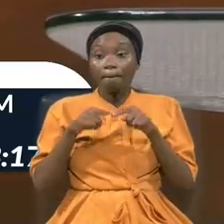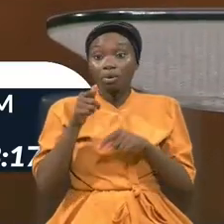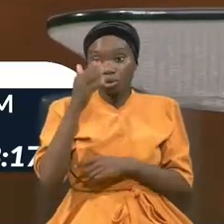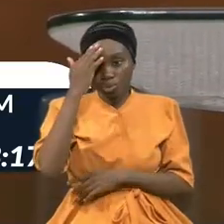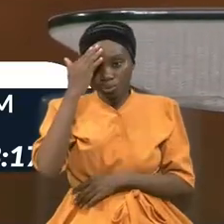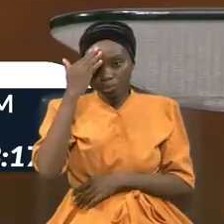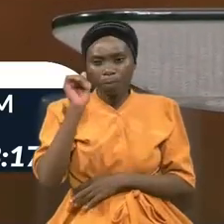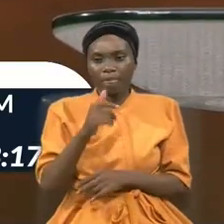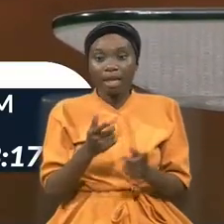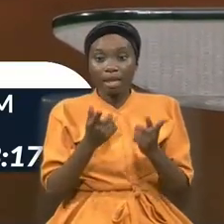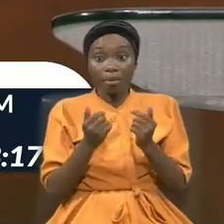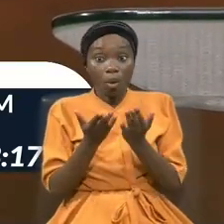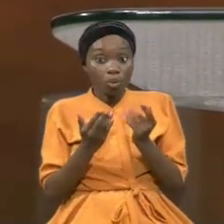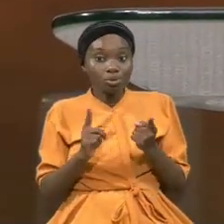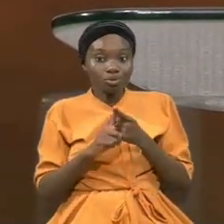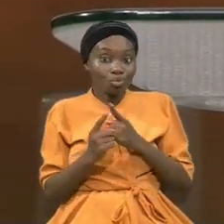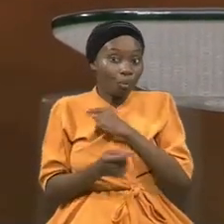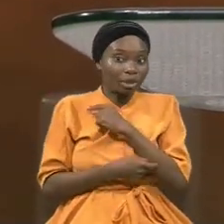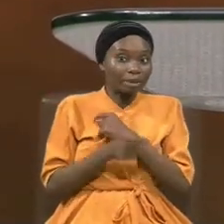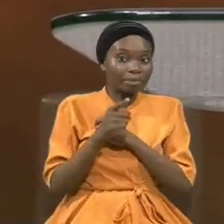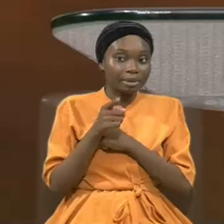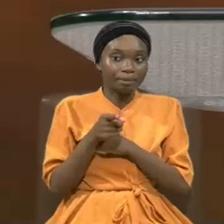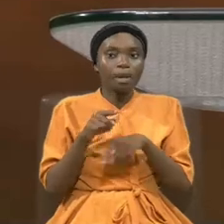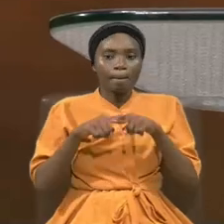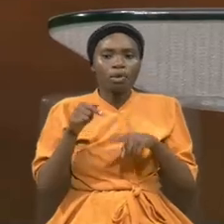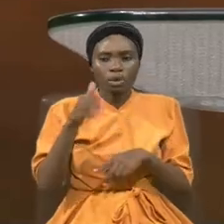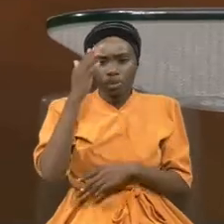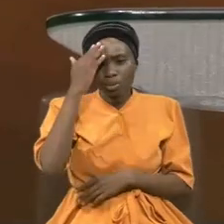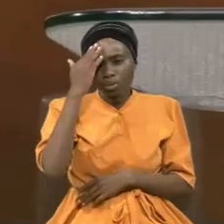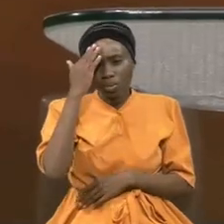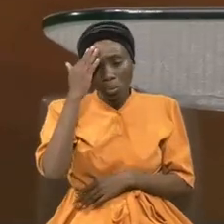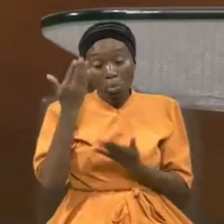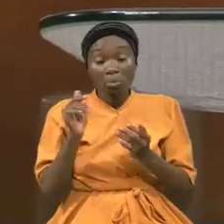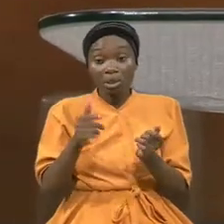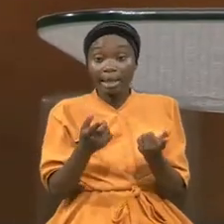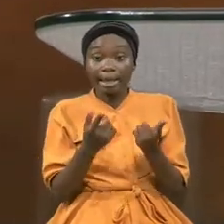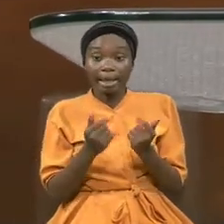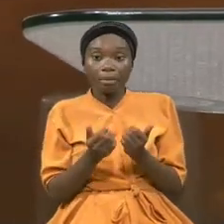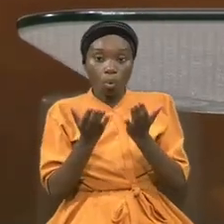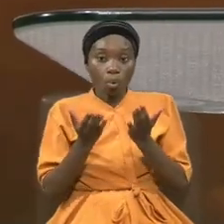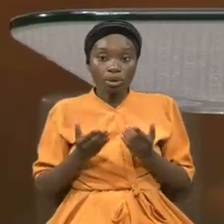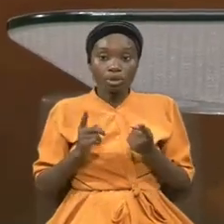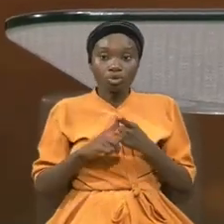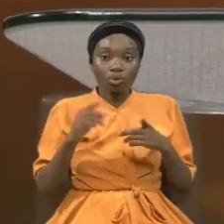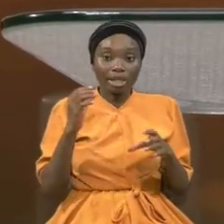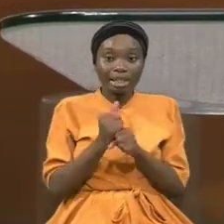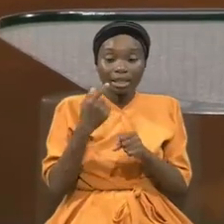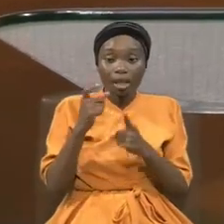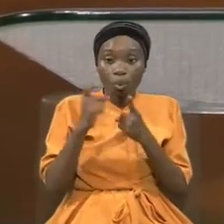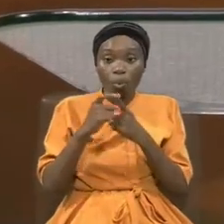savait. Quoiqu'il soit là voulant le tenter, ils savent ça. Quoiqu'il soit là pour